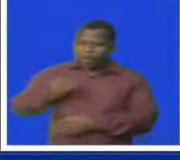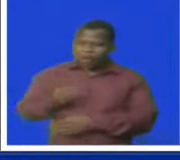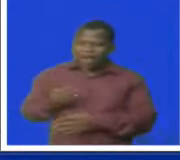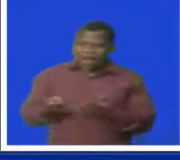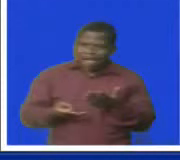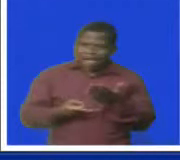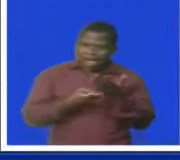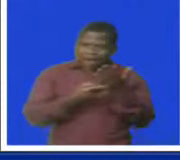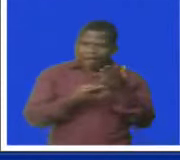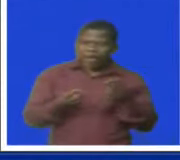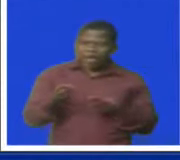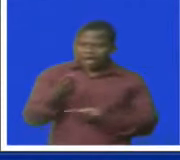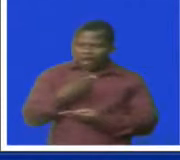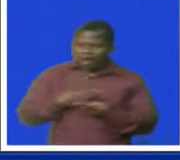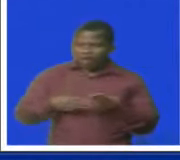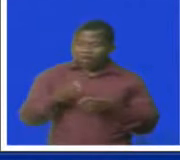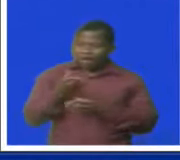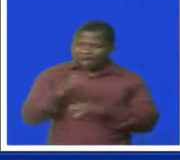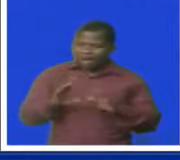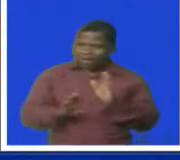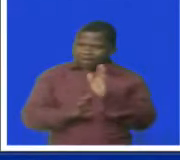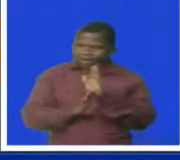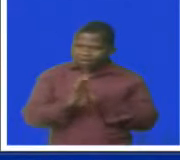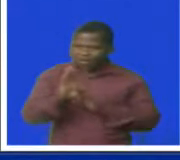Dlamini nginamuzi Mkhonda siseMbabane.